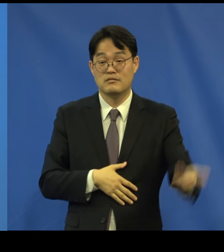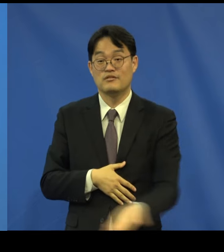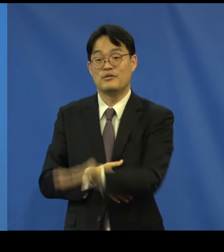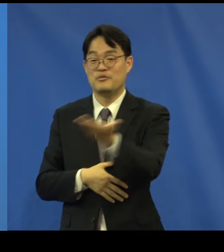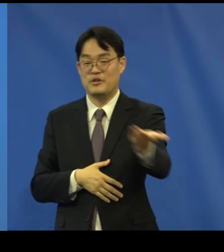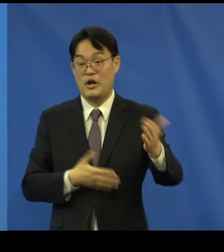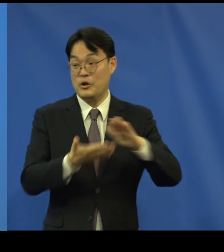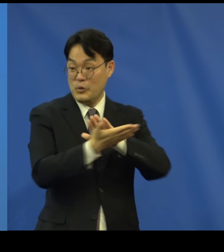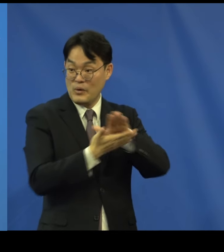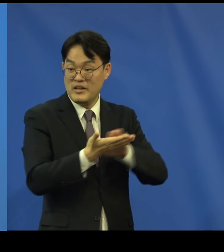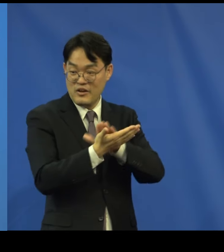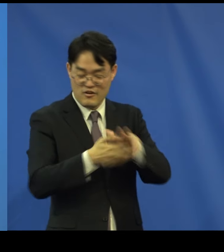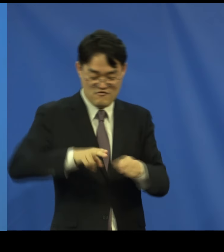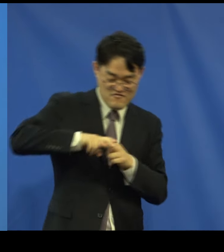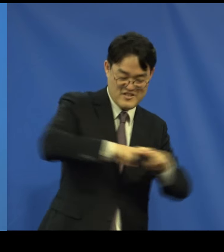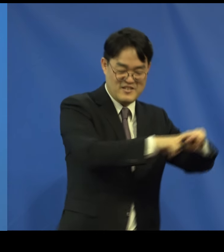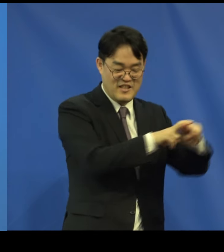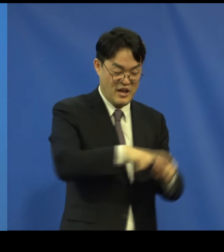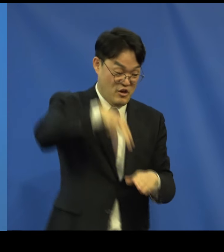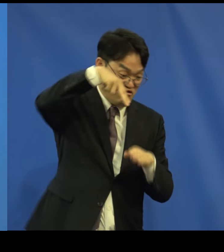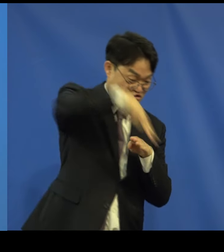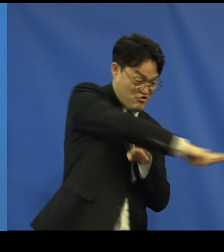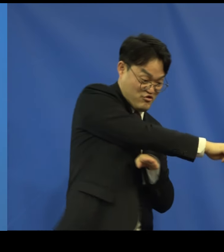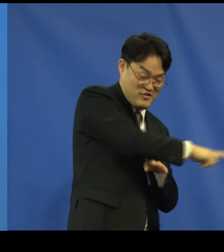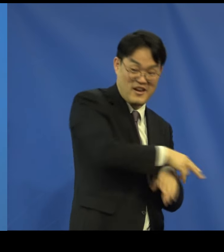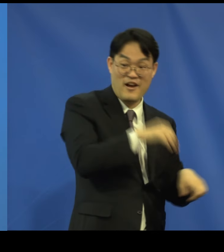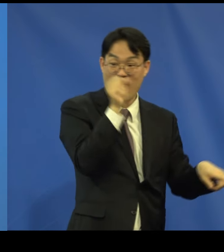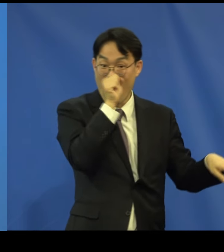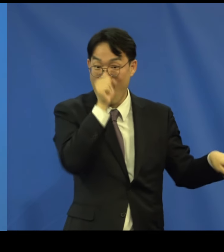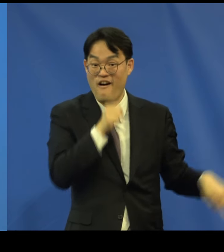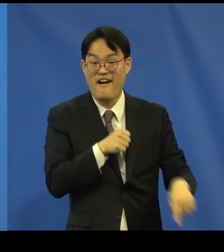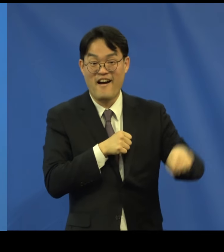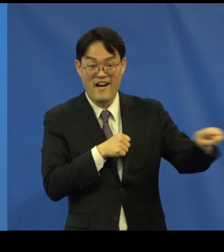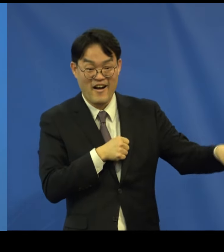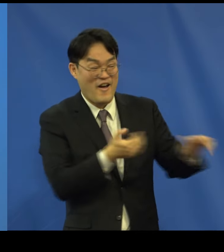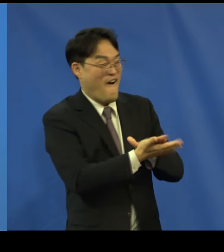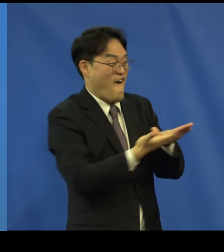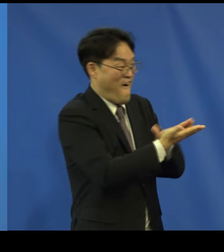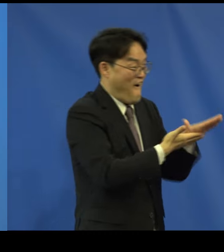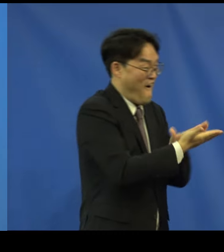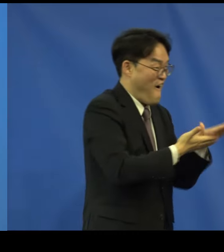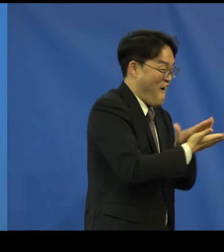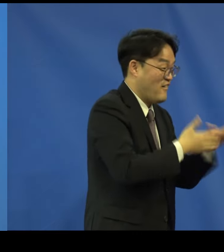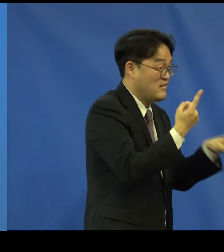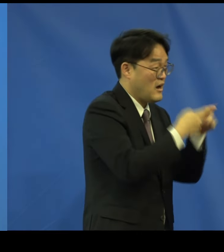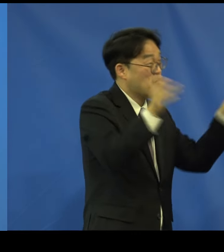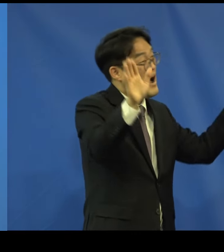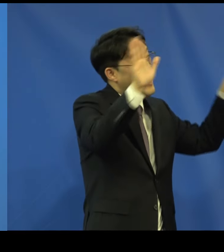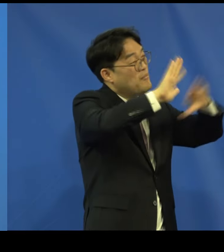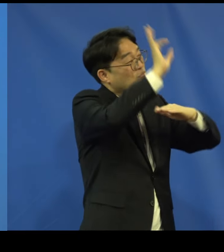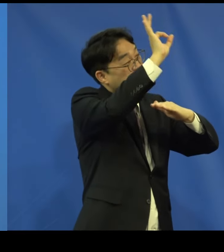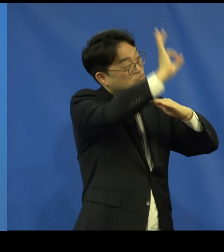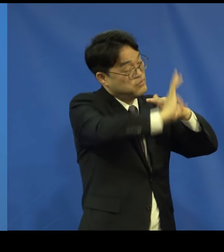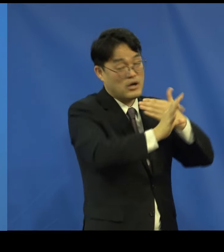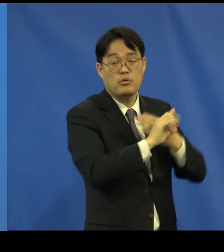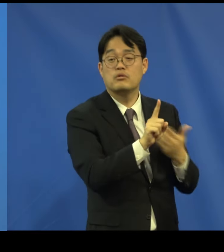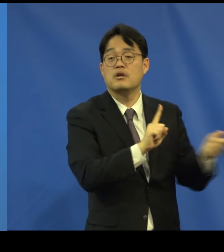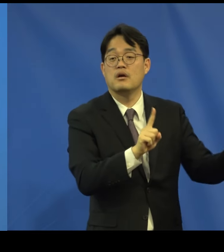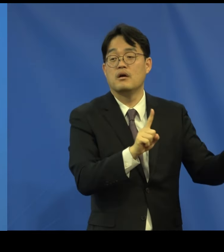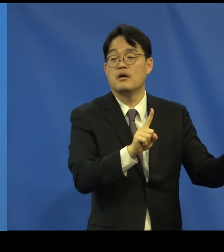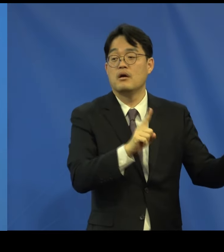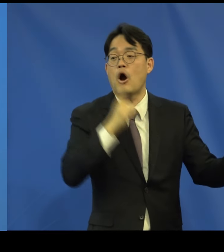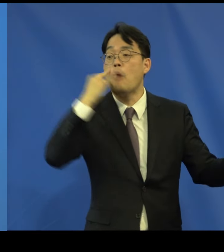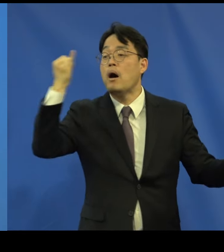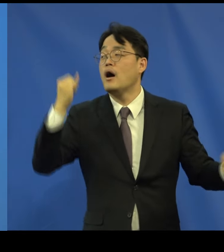돌아갑니다. 그런데 놀이터에 계속 앉아있는 아이가 있어. 그가 돌아갈 집이 없어. 고아해. 길을 잃은 사람들, 집을 찾지